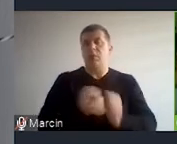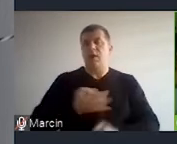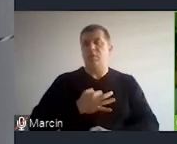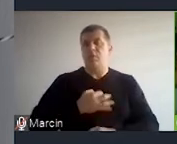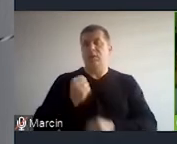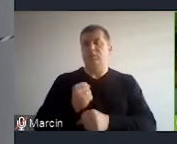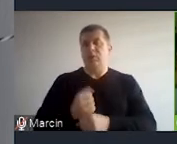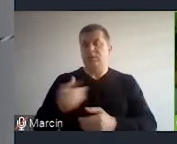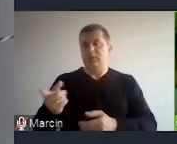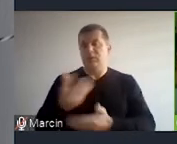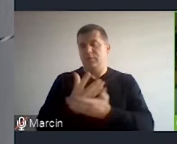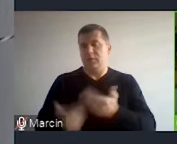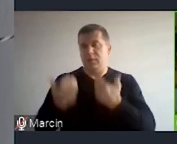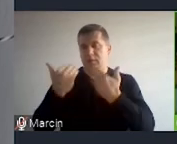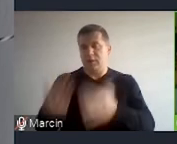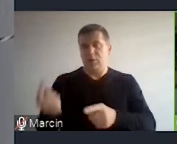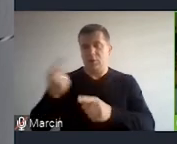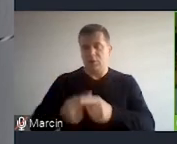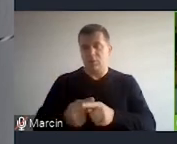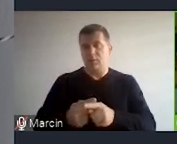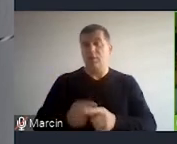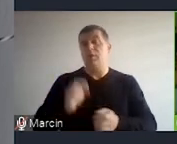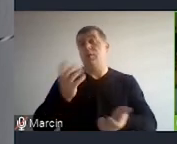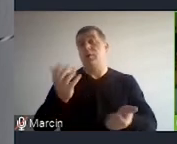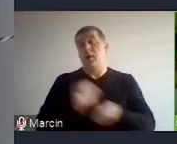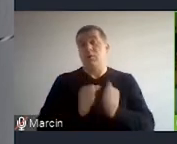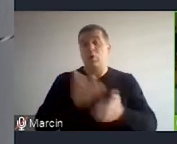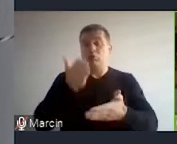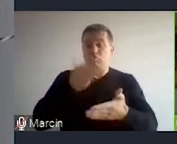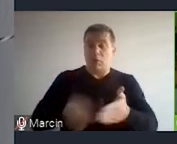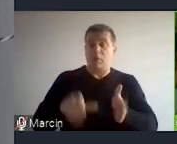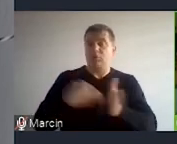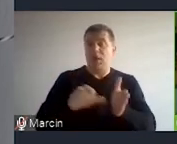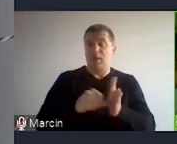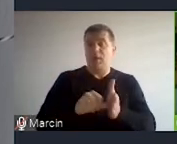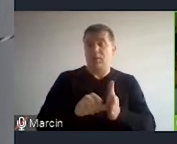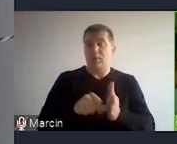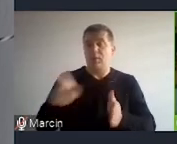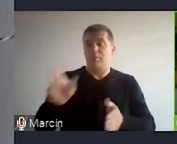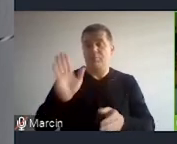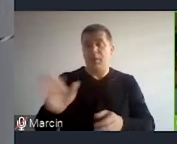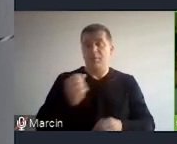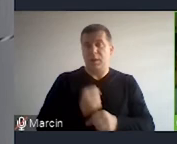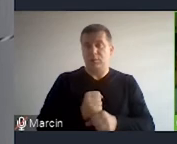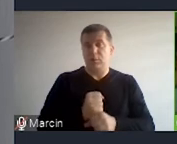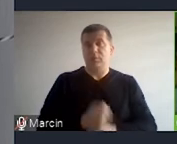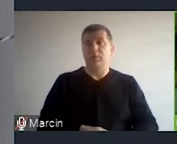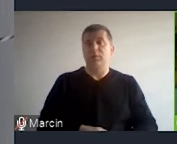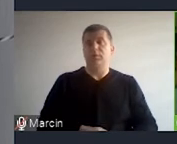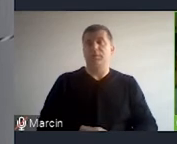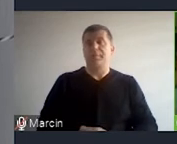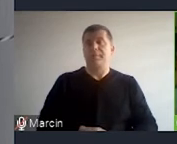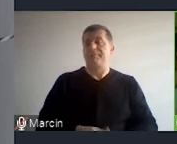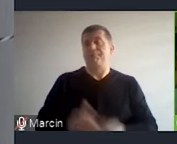pracownika wynagrodzić dodatkiem, ewentualnie część etatu, którą ma u Pani pracownik,